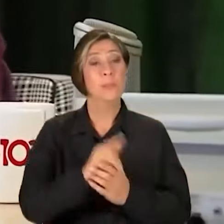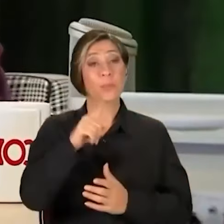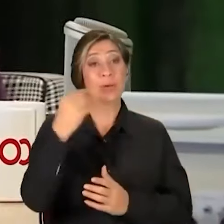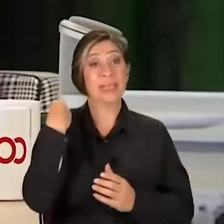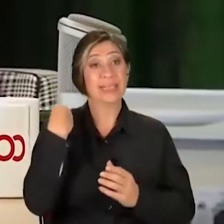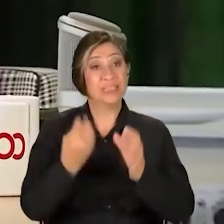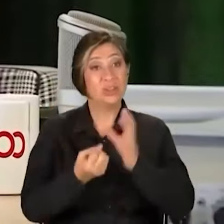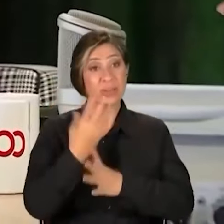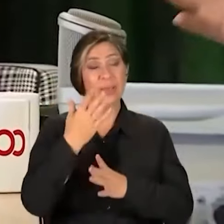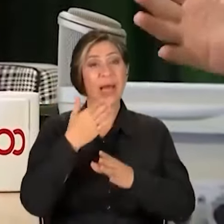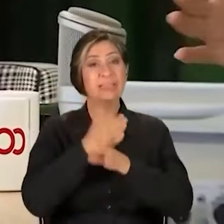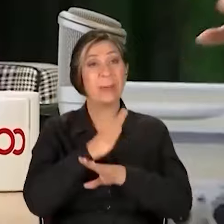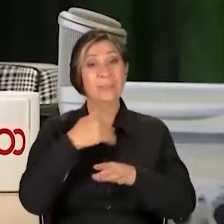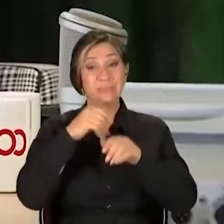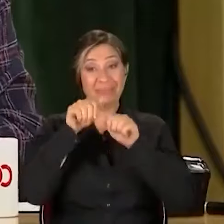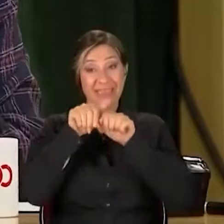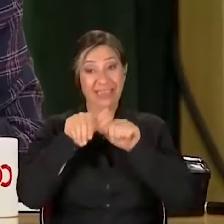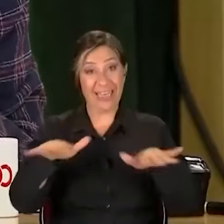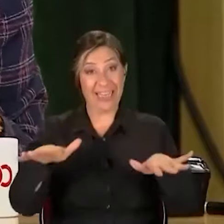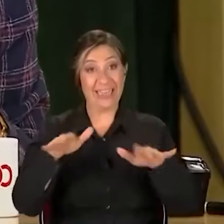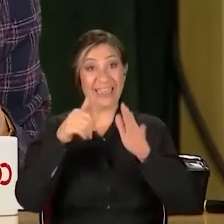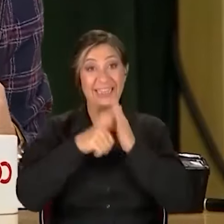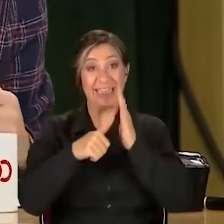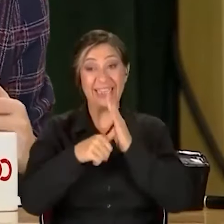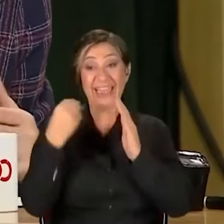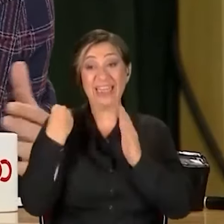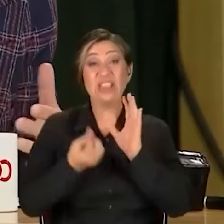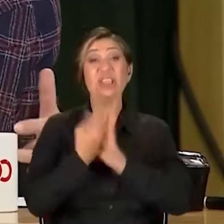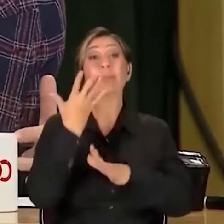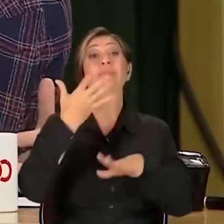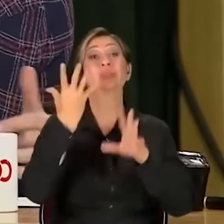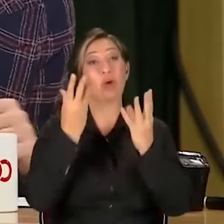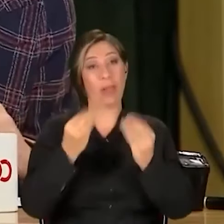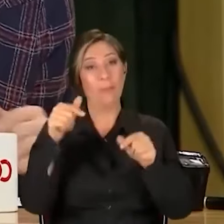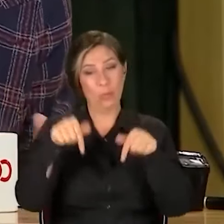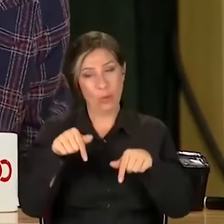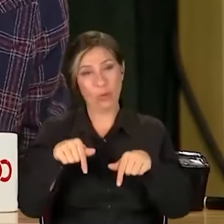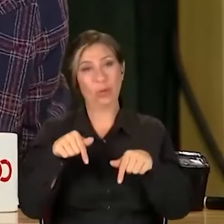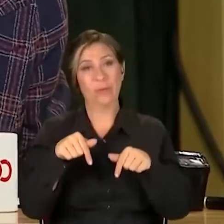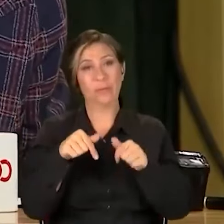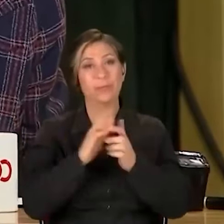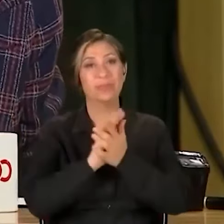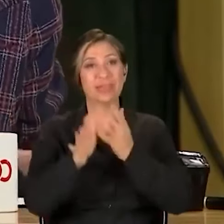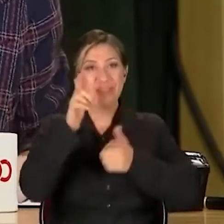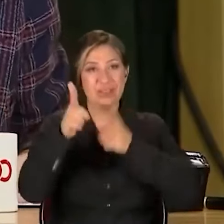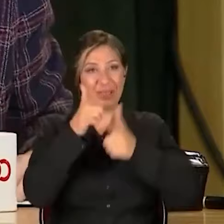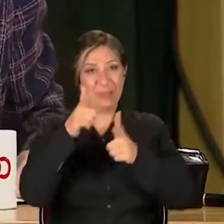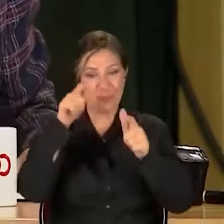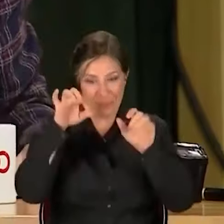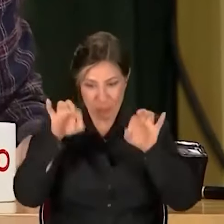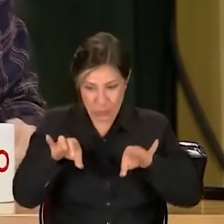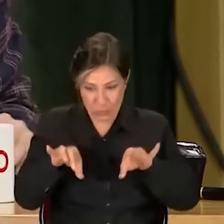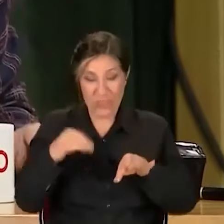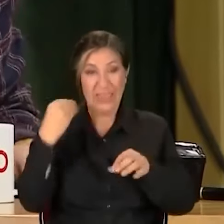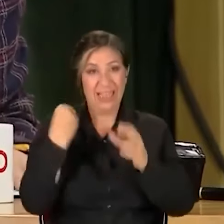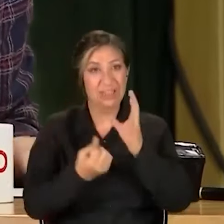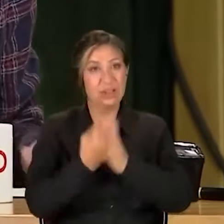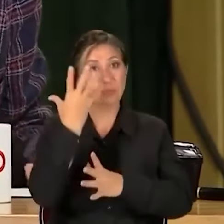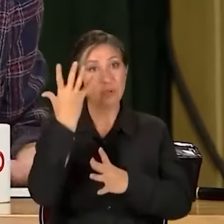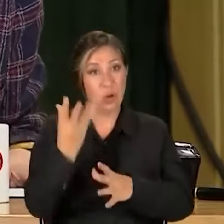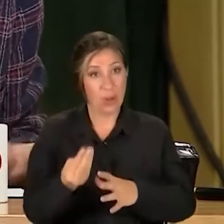yeni çıkan, yani aslında bizim yayınlandığımız tarihte yeni çıkmamış olan ama bugün çekim yaptığımız gün